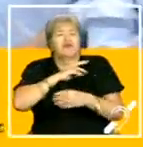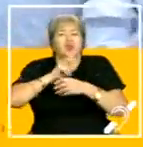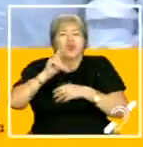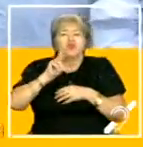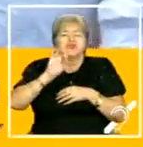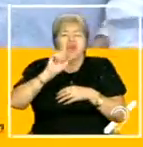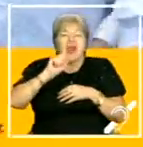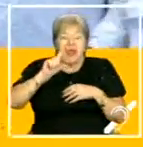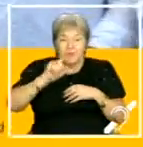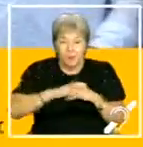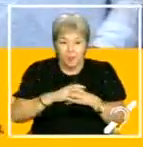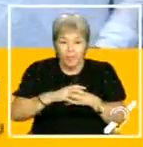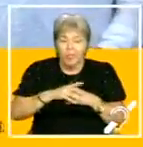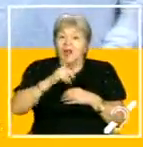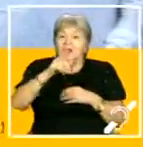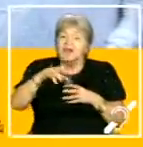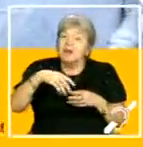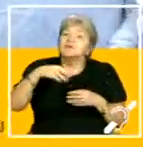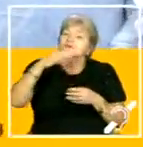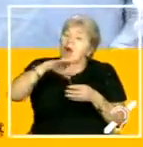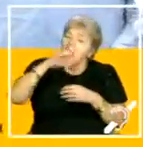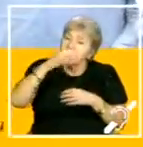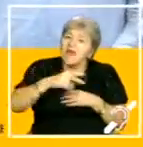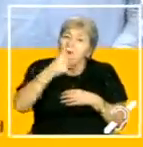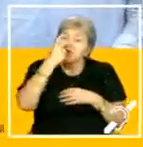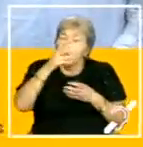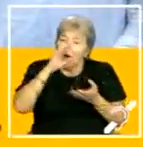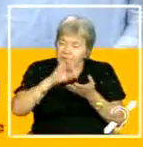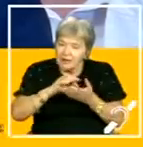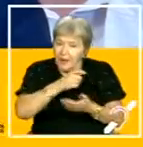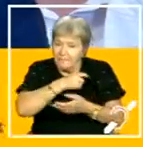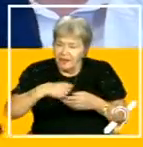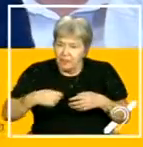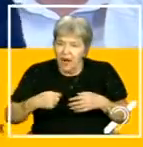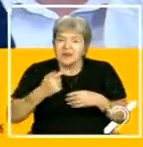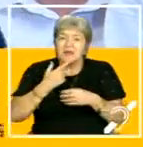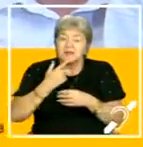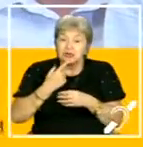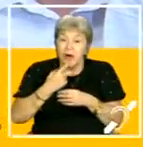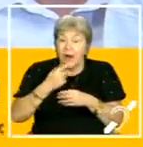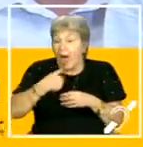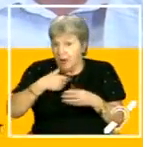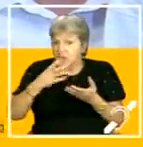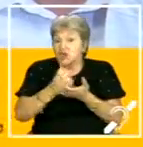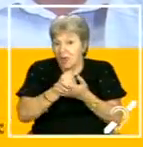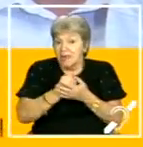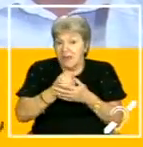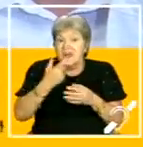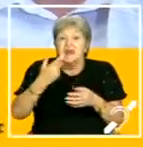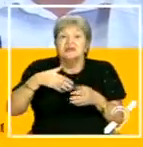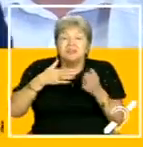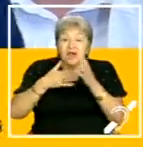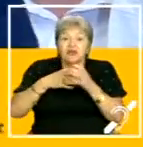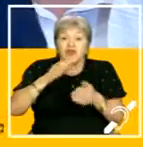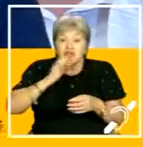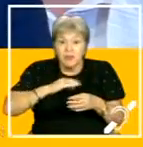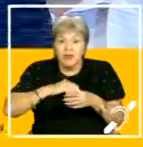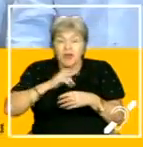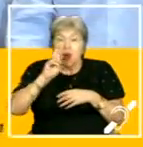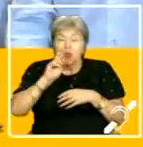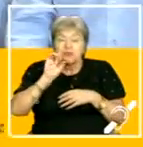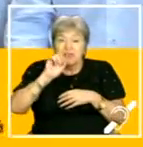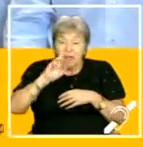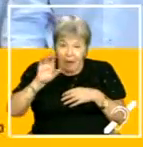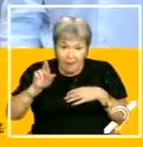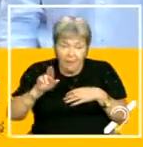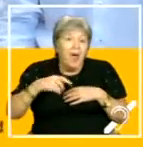Câștigător al unui nou mandat la primăria Timișoarei, Dominic Friț are mari șanse să preia șefia USR. Consideră că decizia lui Cătălin Drulă de a se retrage